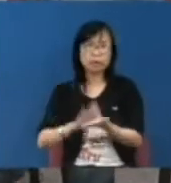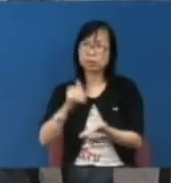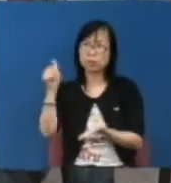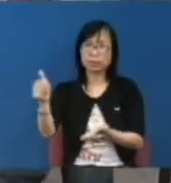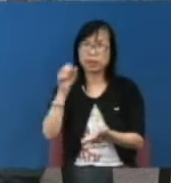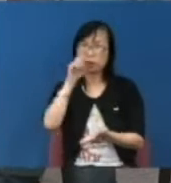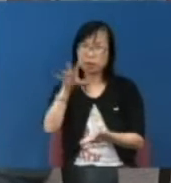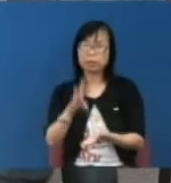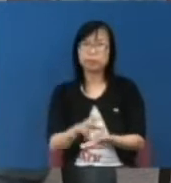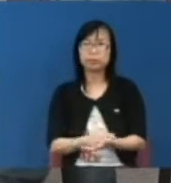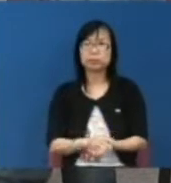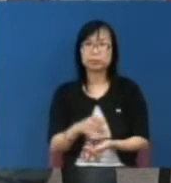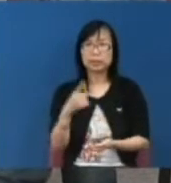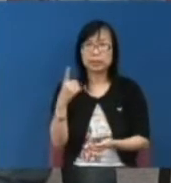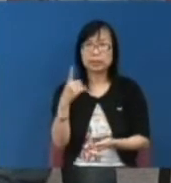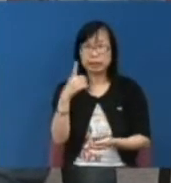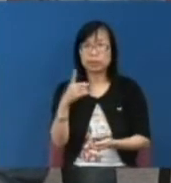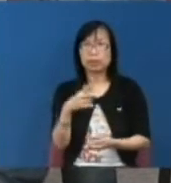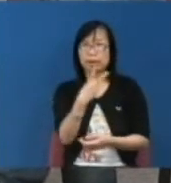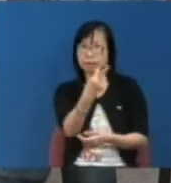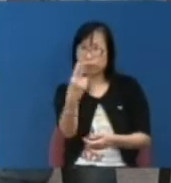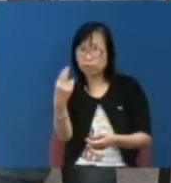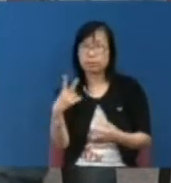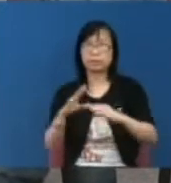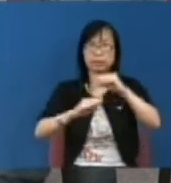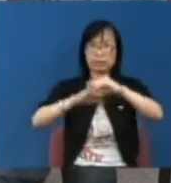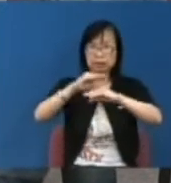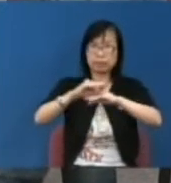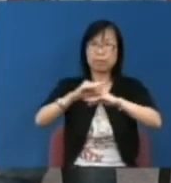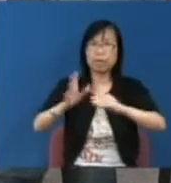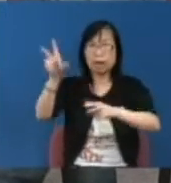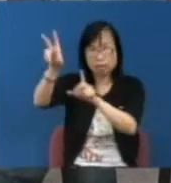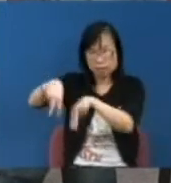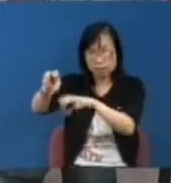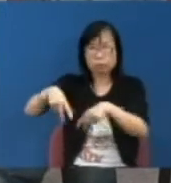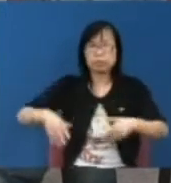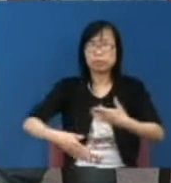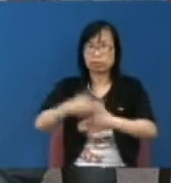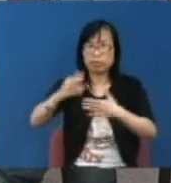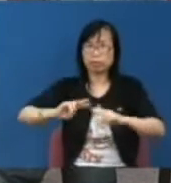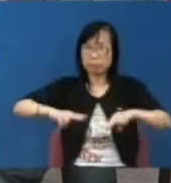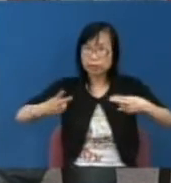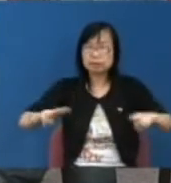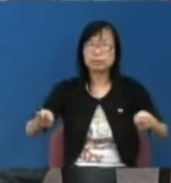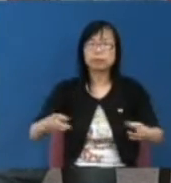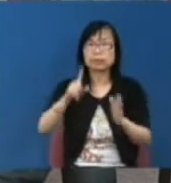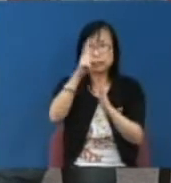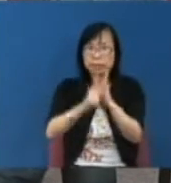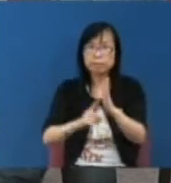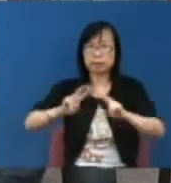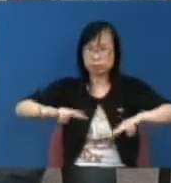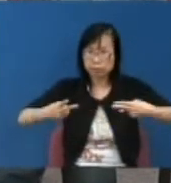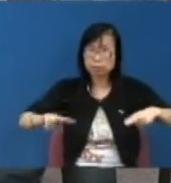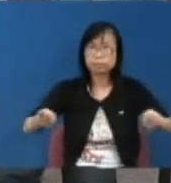係話咧，我哋譬如喺一啲綠色嘅建築裏邊，喺村屋嘅發展或者低密度嘅發展嘅屋群裏